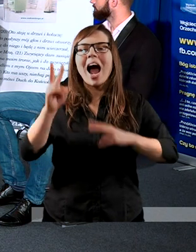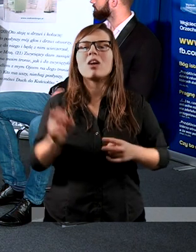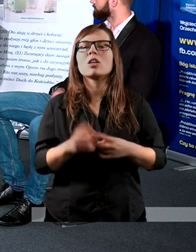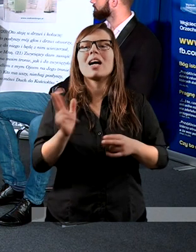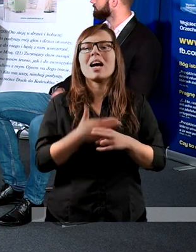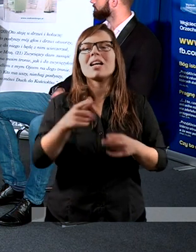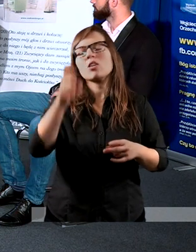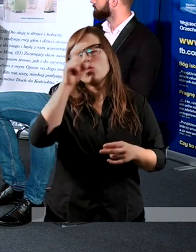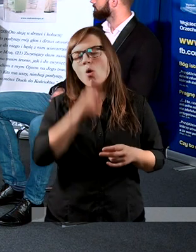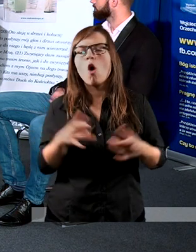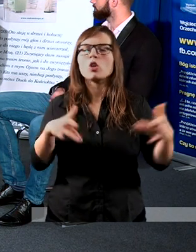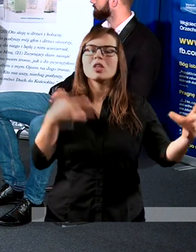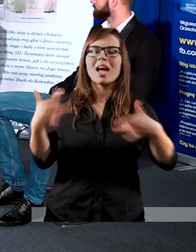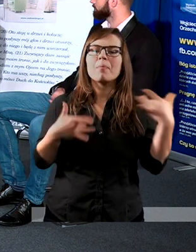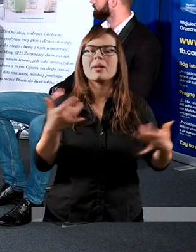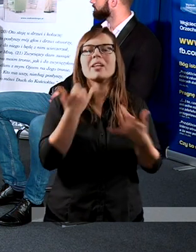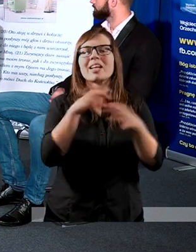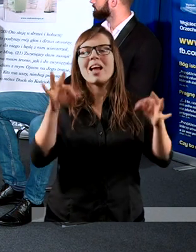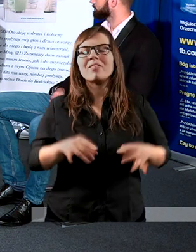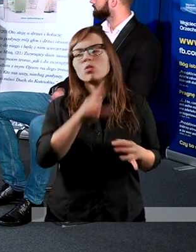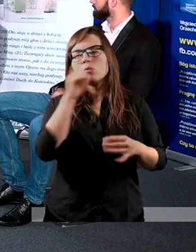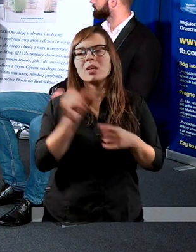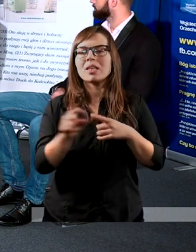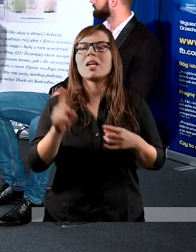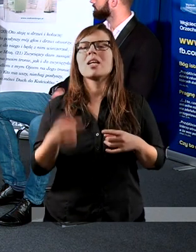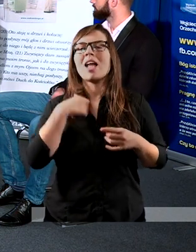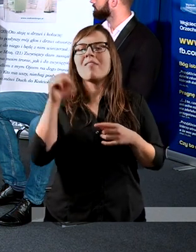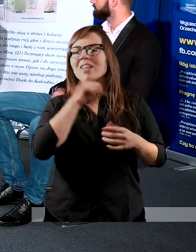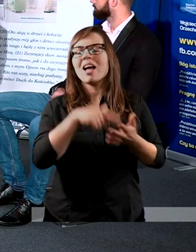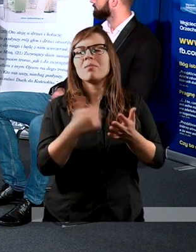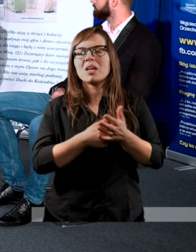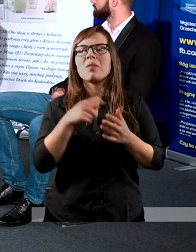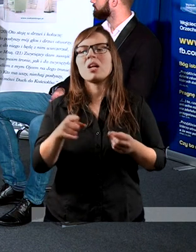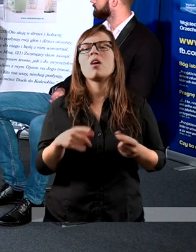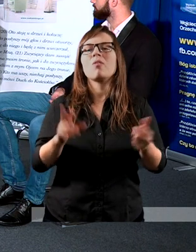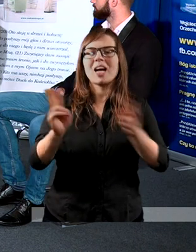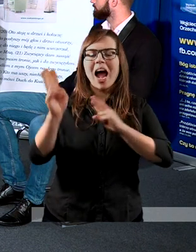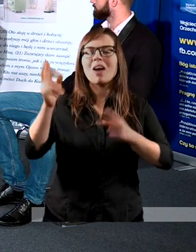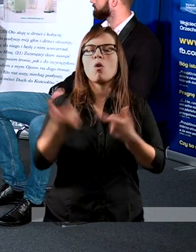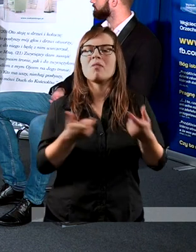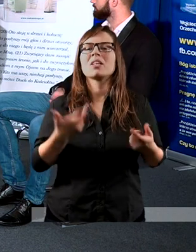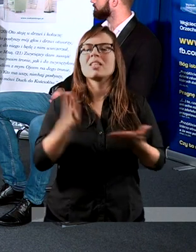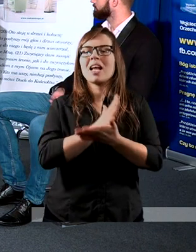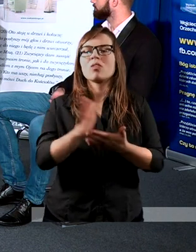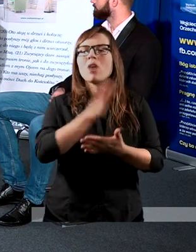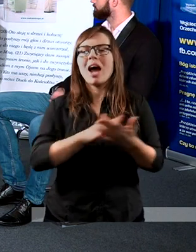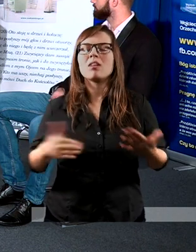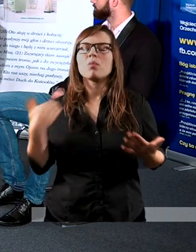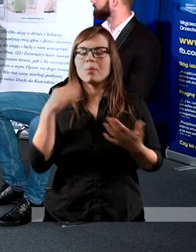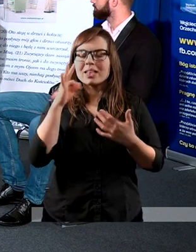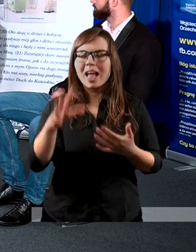się dzieje jakieś zło, cierpienie niewinnych. No a w Starym Testamencie Pan Bóg reagował i niektóre narody żyły